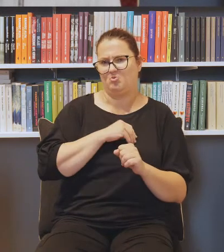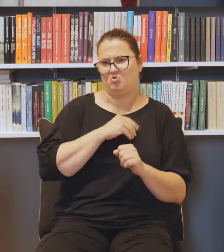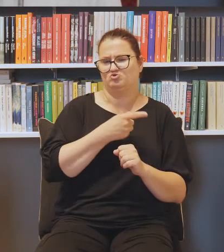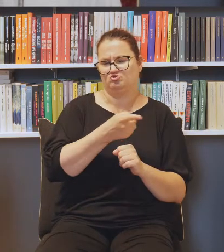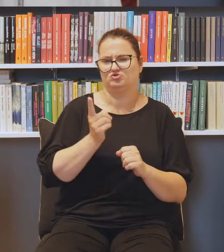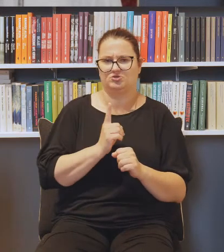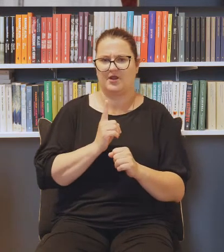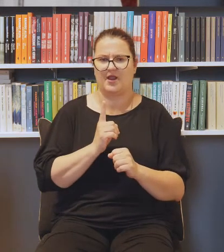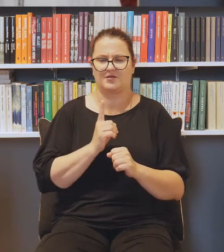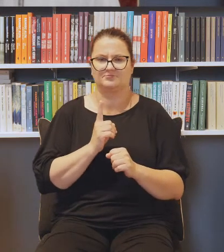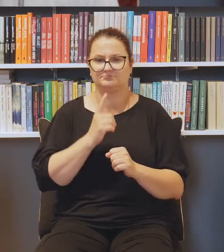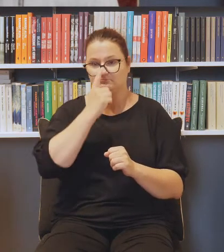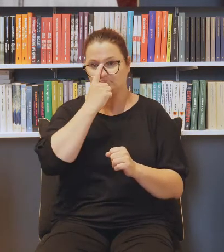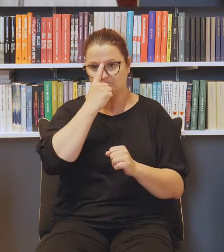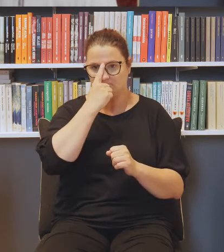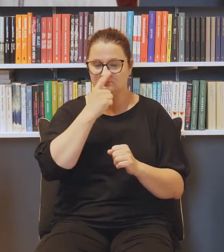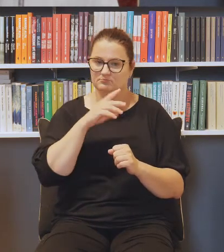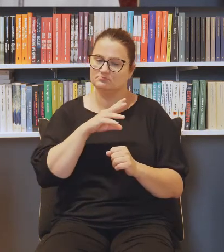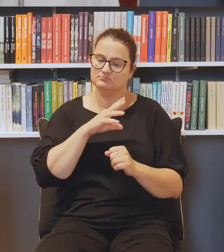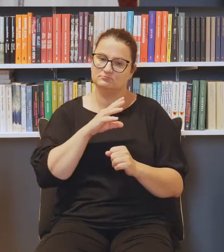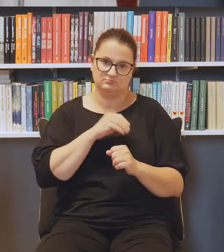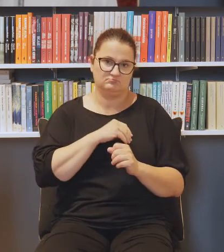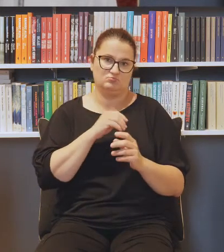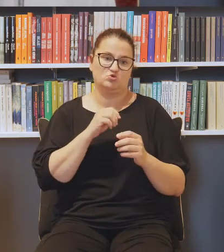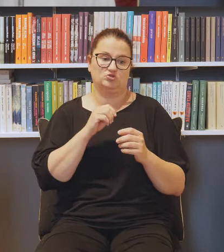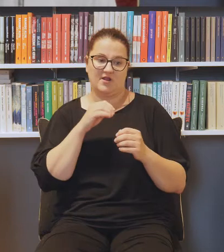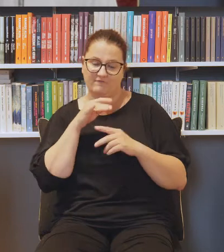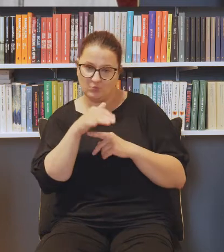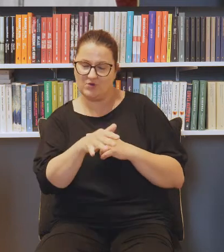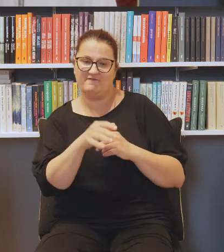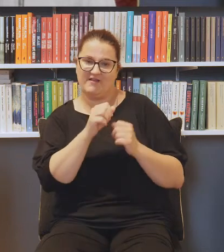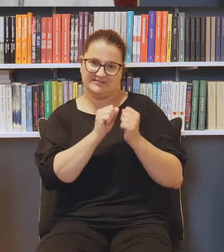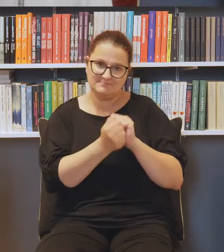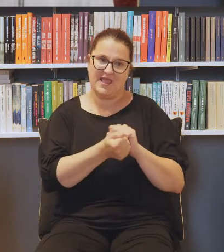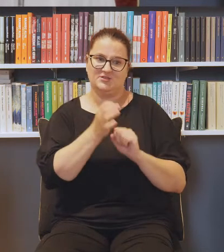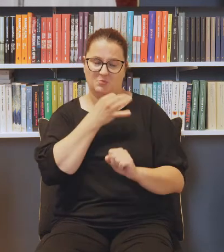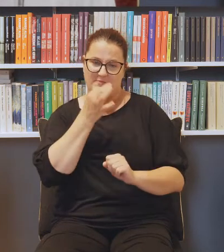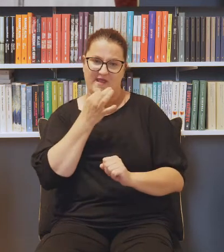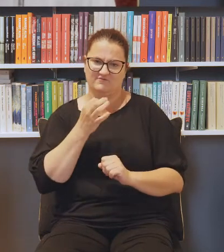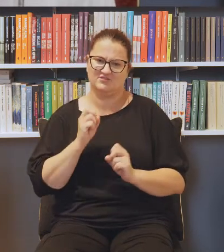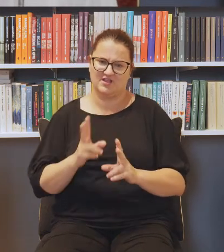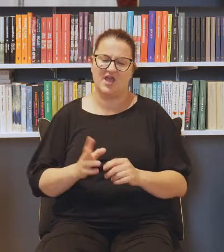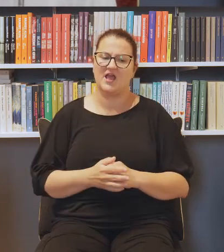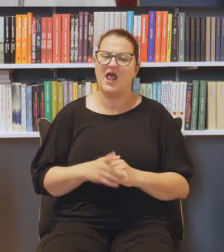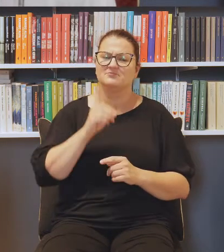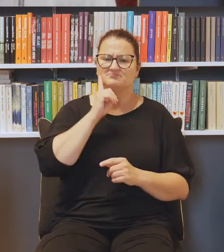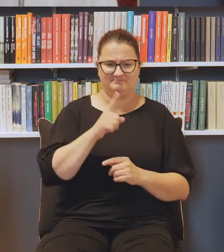to możliwe, żeby coś zmienić czy naprawić. Wiesz, rzeczywiście